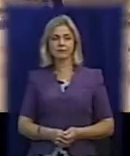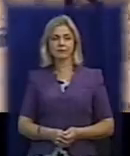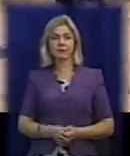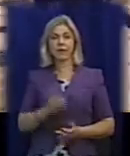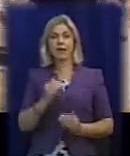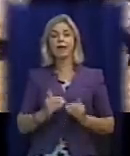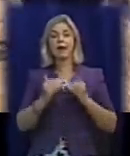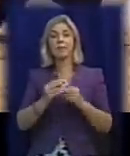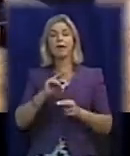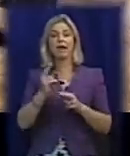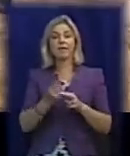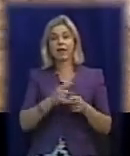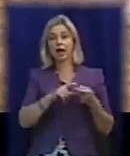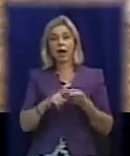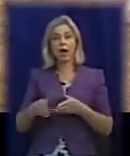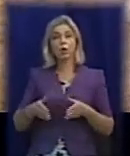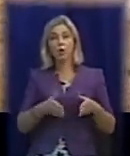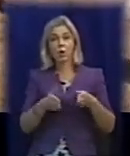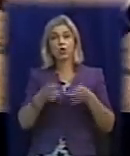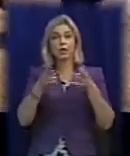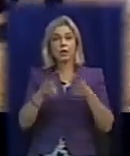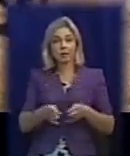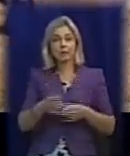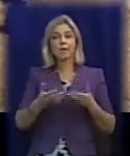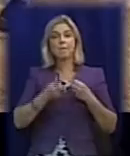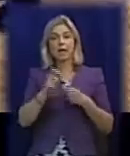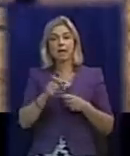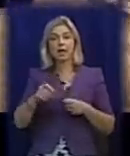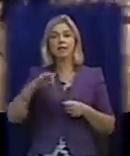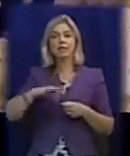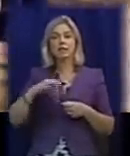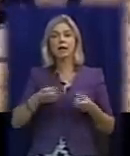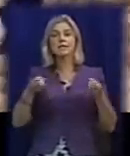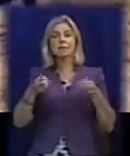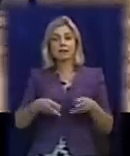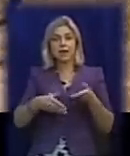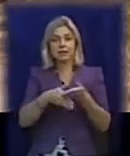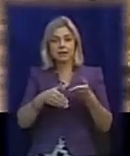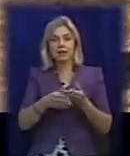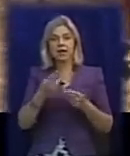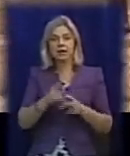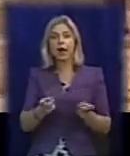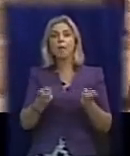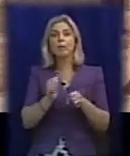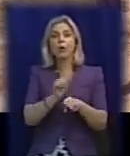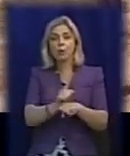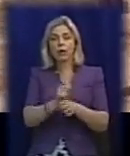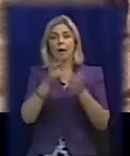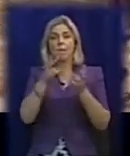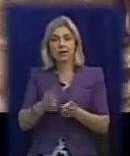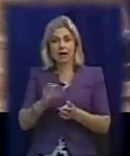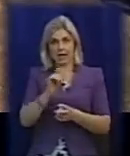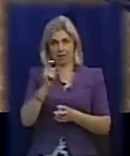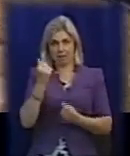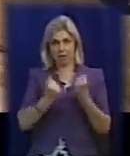На етапі ліквідації наслідків дорожньо-транспортної пригоди рятувальники застосовували спецзасоби для деблокування постраждалого з автомобіля.